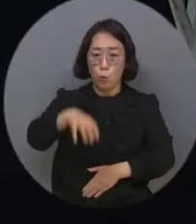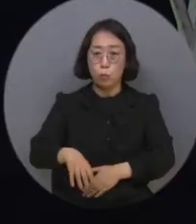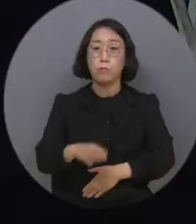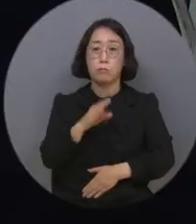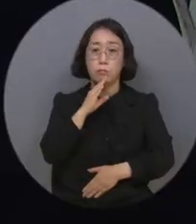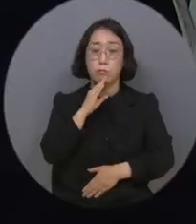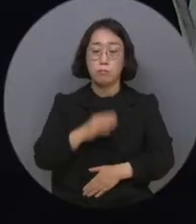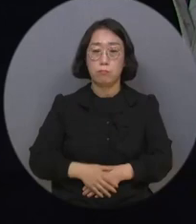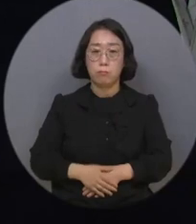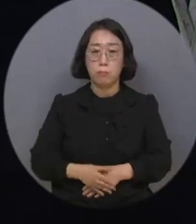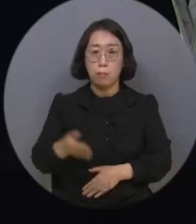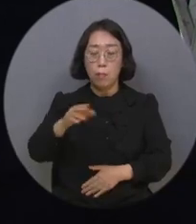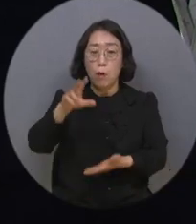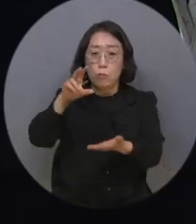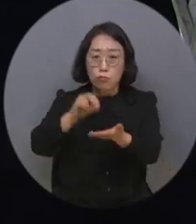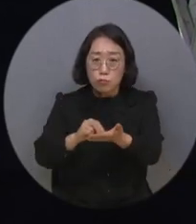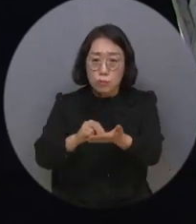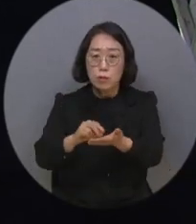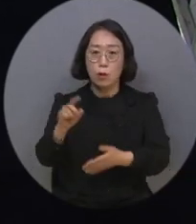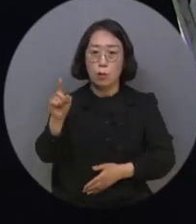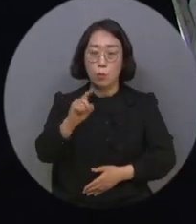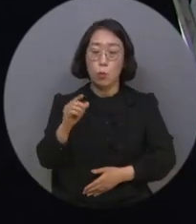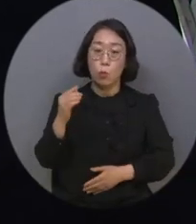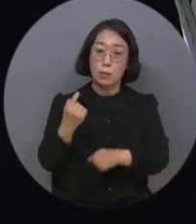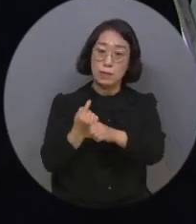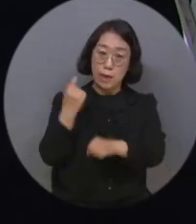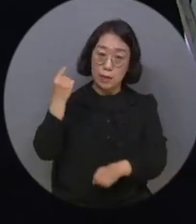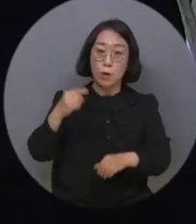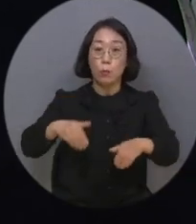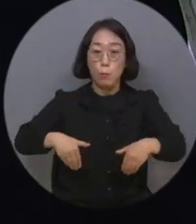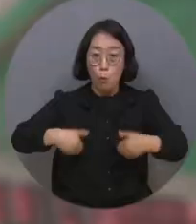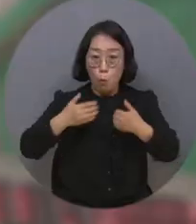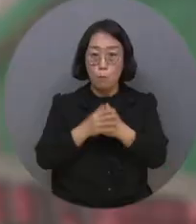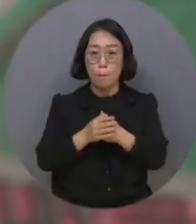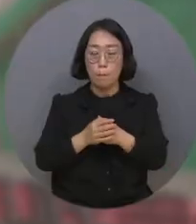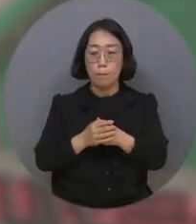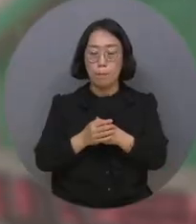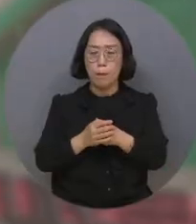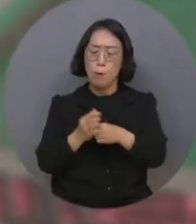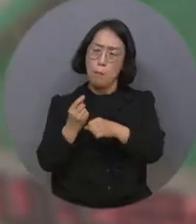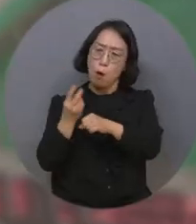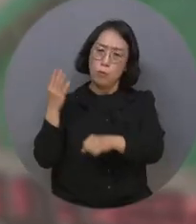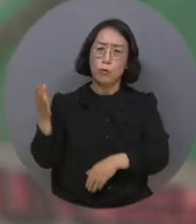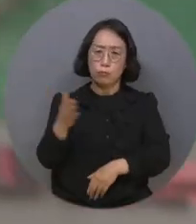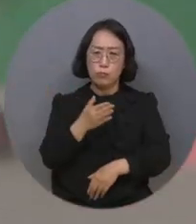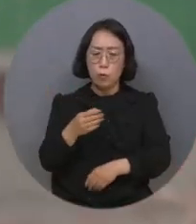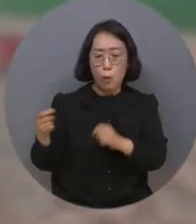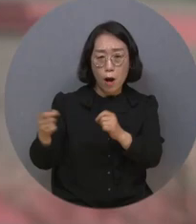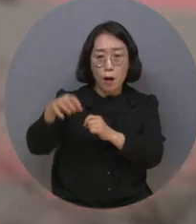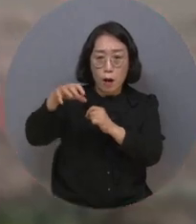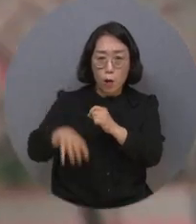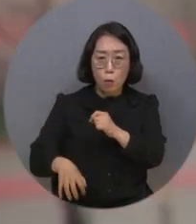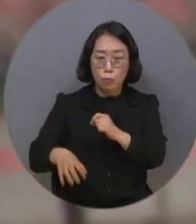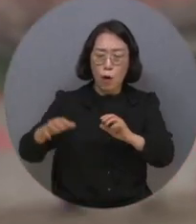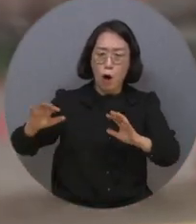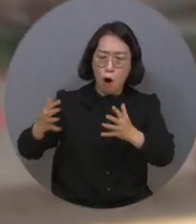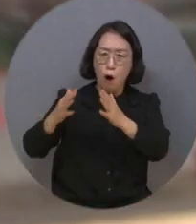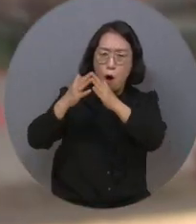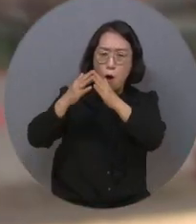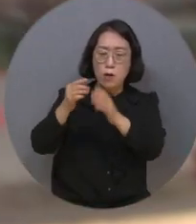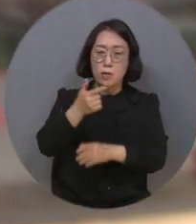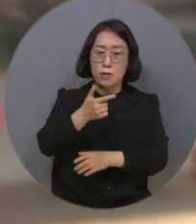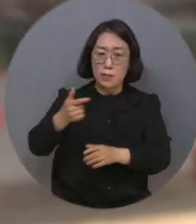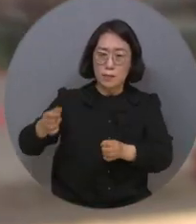보여왔습니다. 문제가 발생된 것은 지난해 봄. 지난 2020년부터 건물 주변에선 모 건설사의